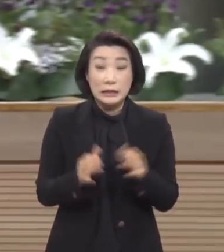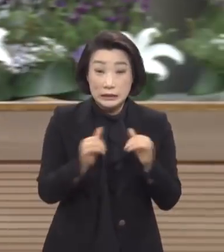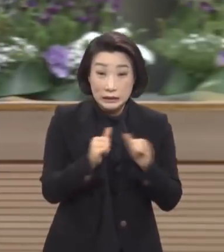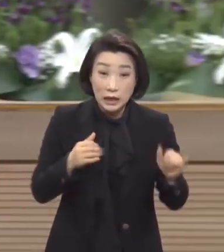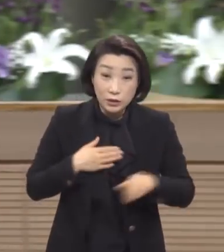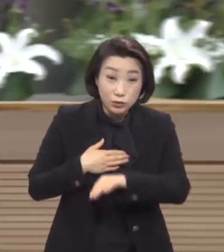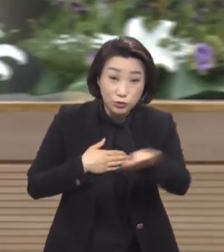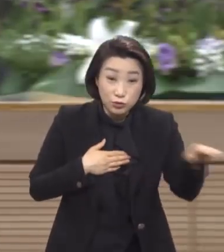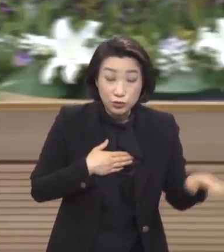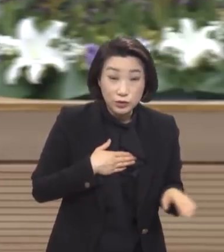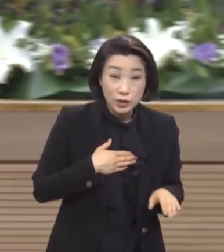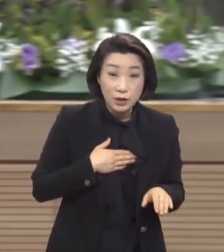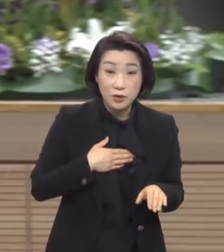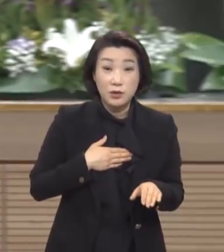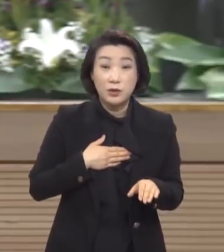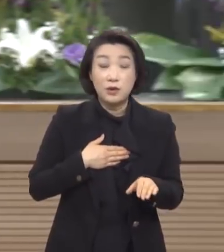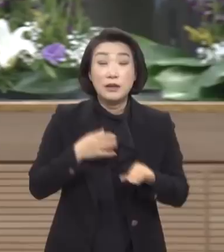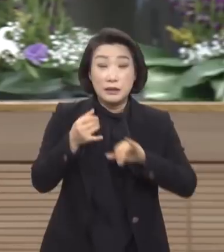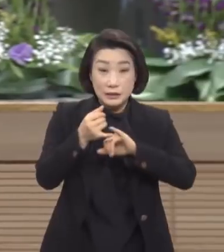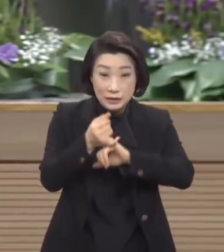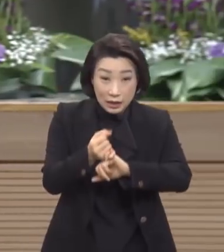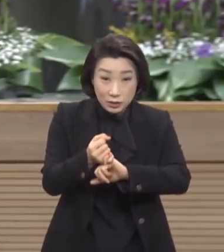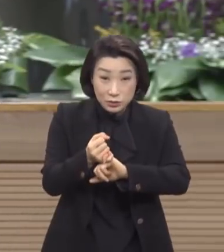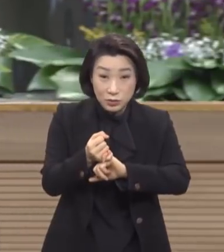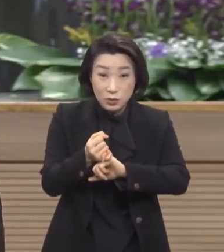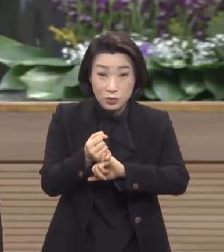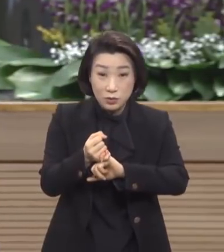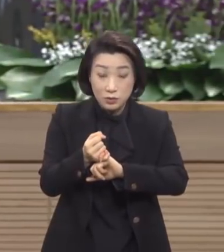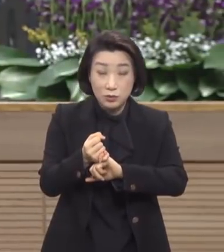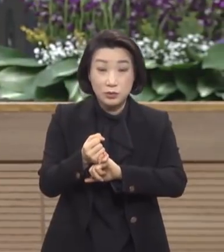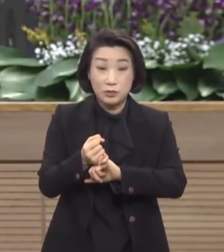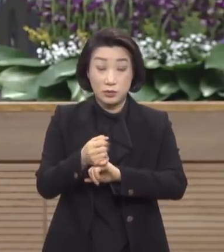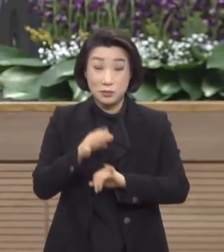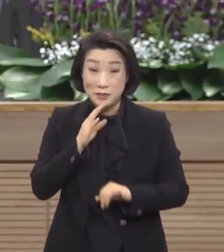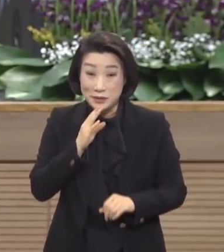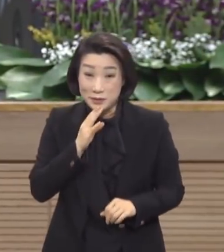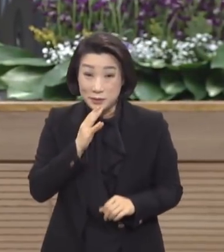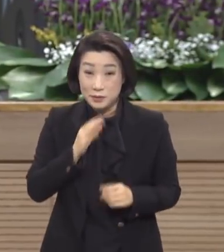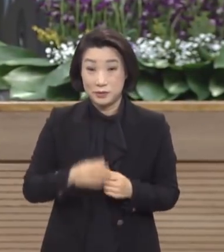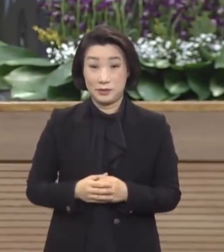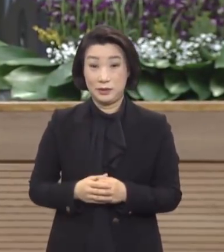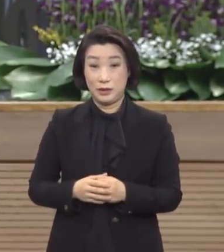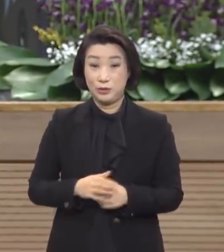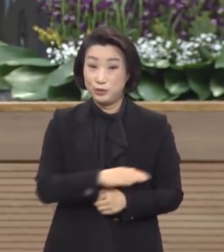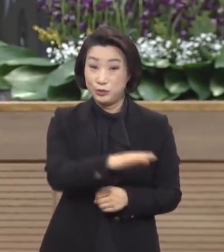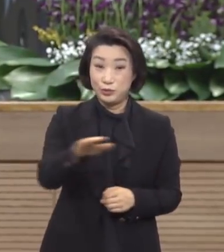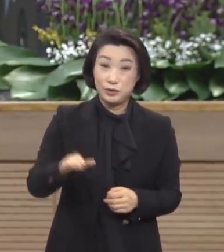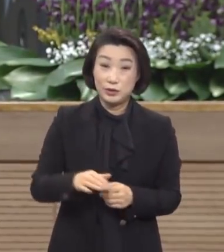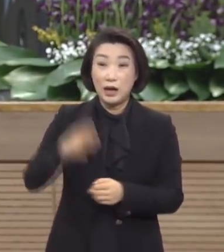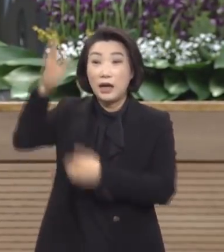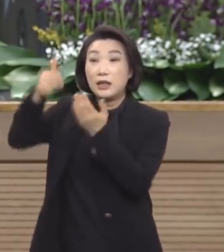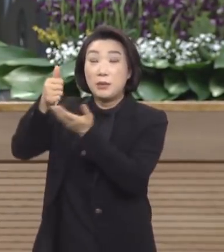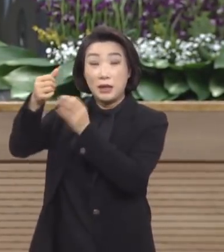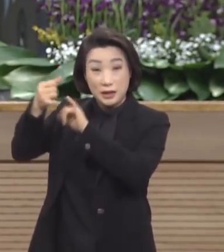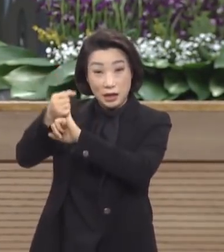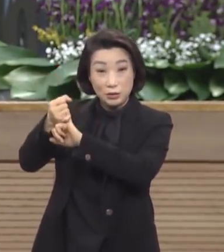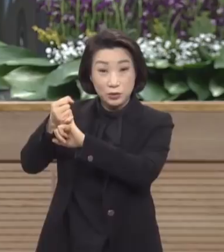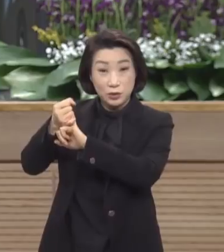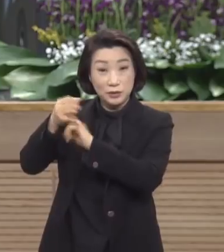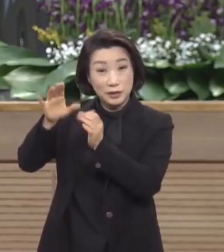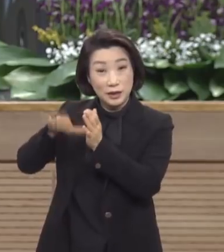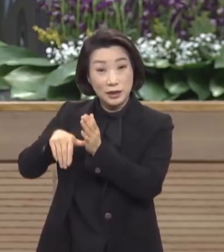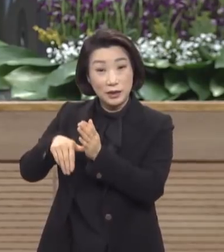피조물인 우리와의 약속을 하셨는데 우리는 하나님이 약속하실